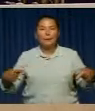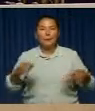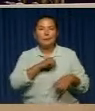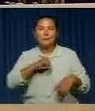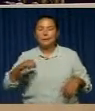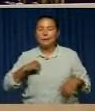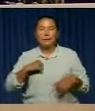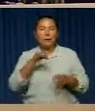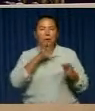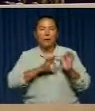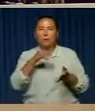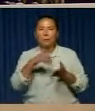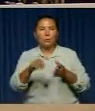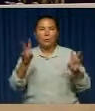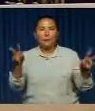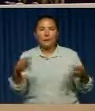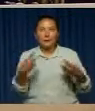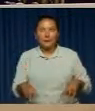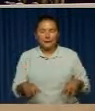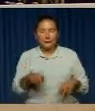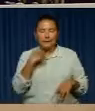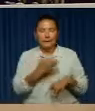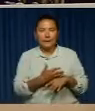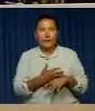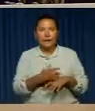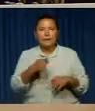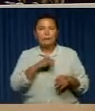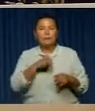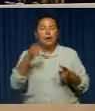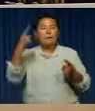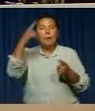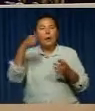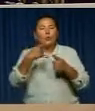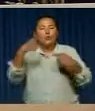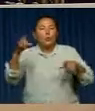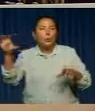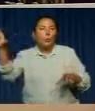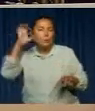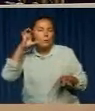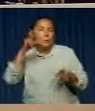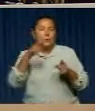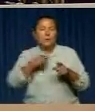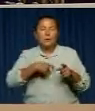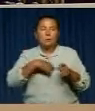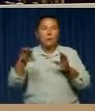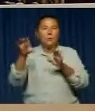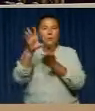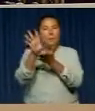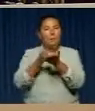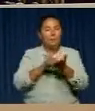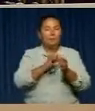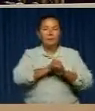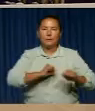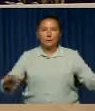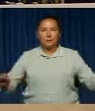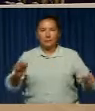бастақ ем қабылдап, келген арандатушылық хабарламаларды оқып, соны өзіңіз организмге өзіңіз тәжірибе жасаудың қажеті